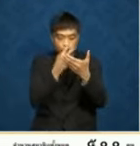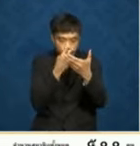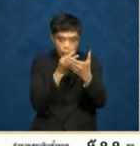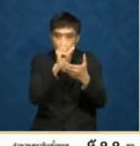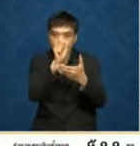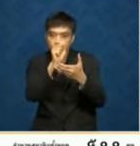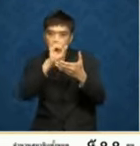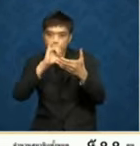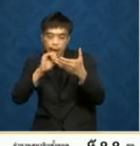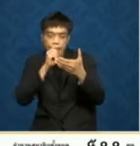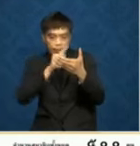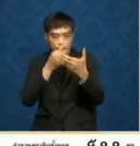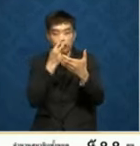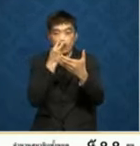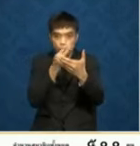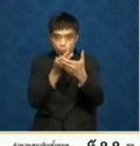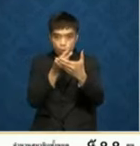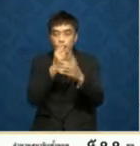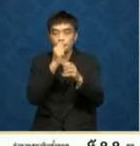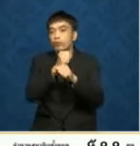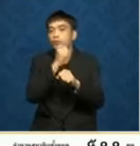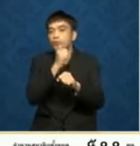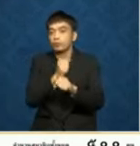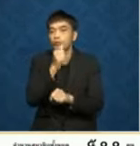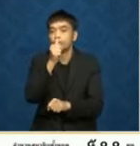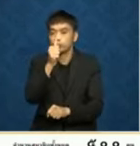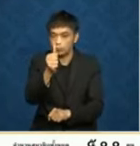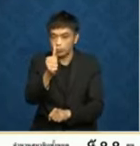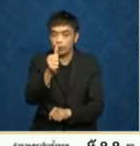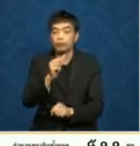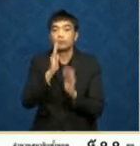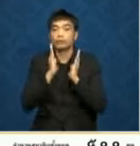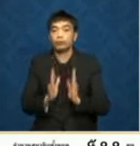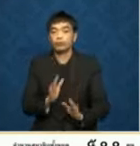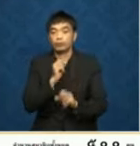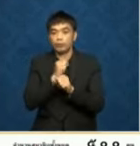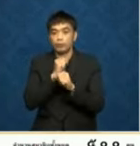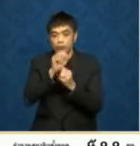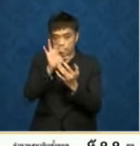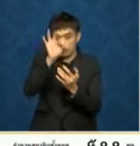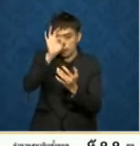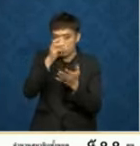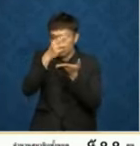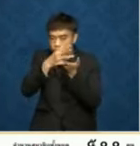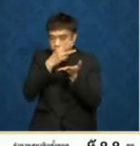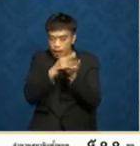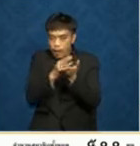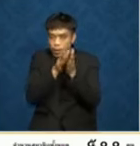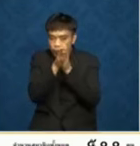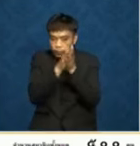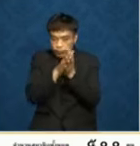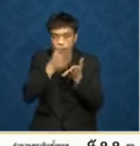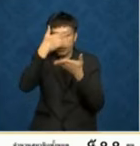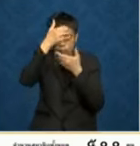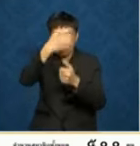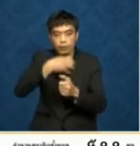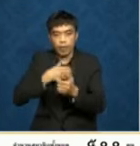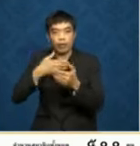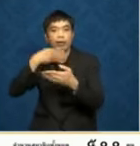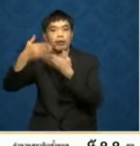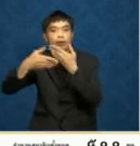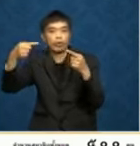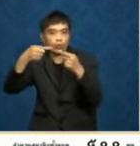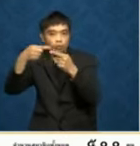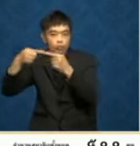ตรงนี้จะสามารถช่วยให้คนนั้นเลือกเรีนในสาขาวิชาที่มจะตอบโจทย์กับตลาดแรงงาน